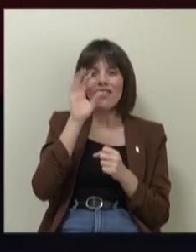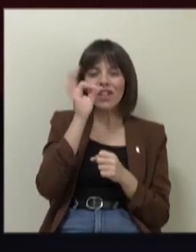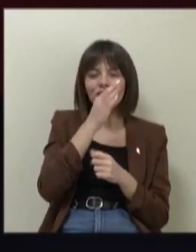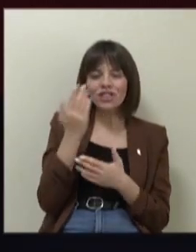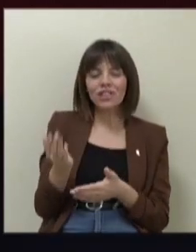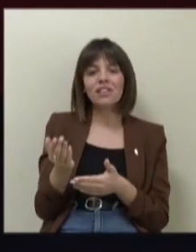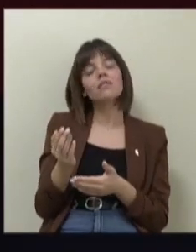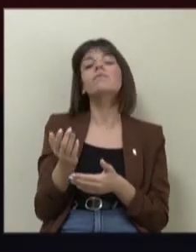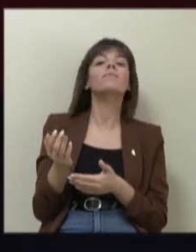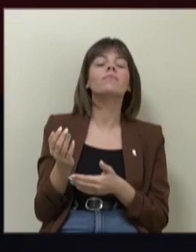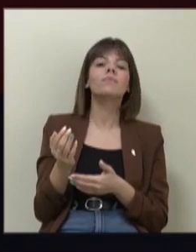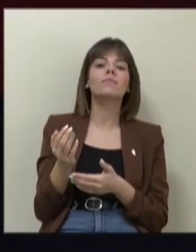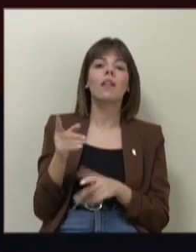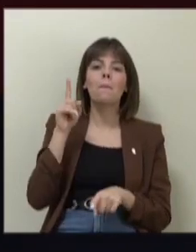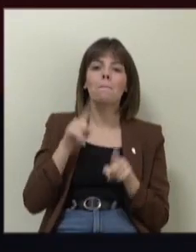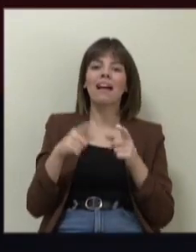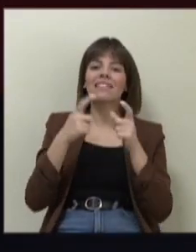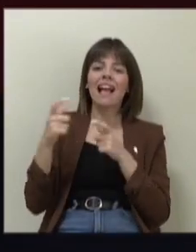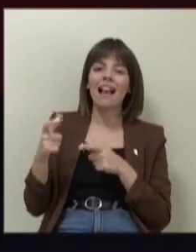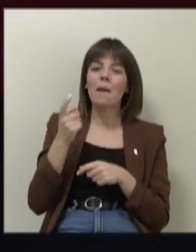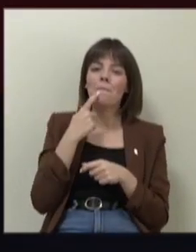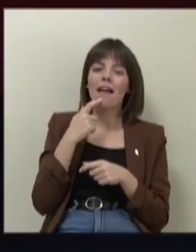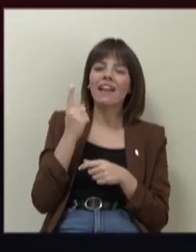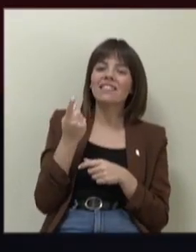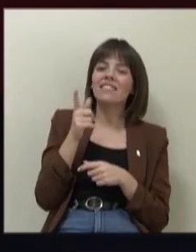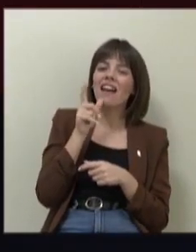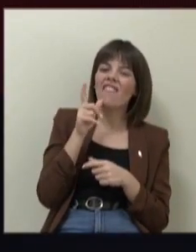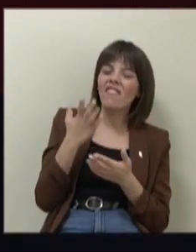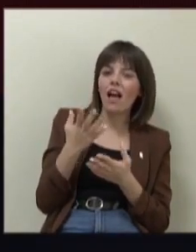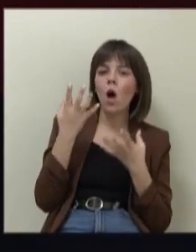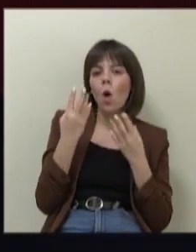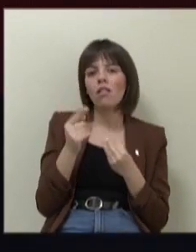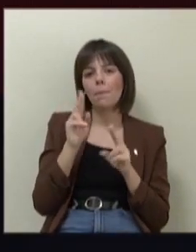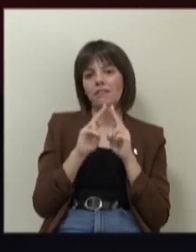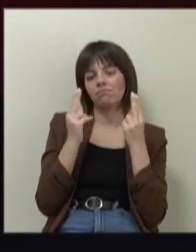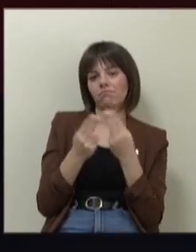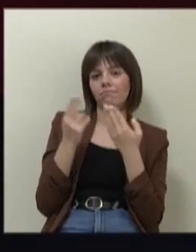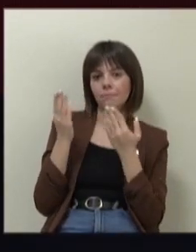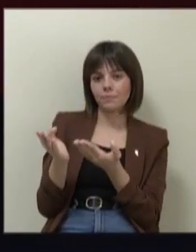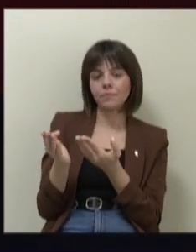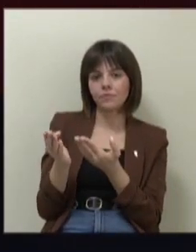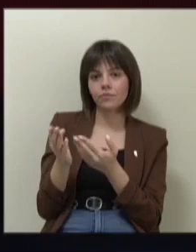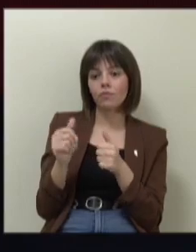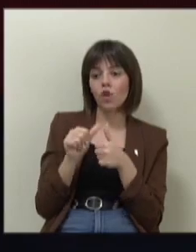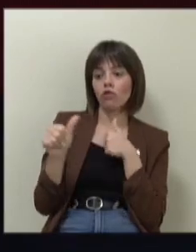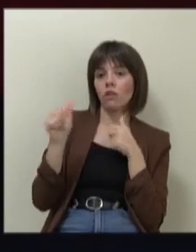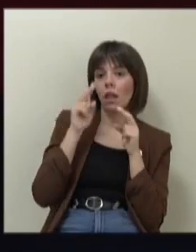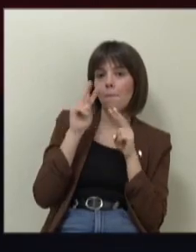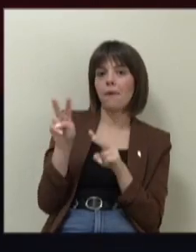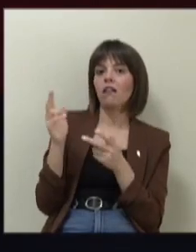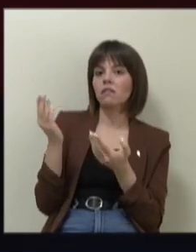yeşil, bazı yerlere de beyaz veya kahverengi olan bir gezegen. Uzaktan